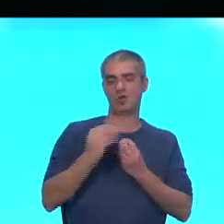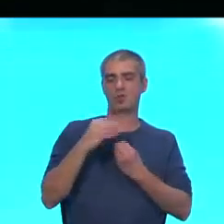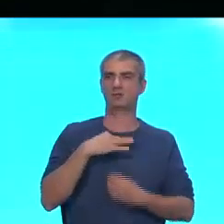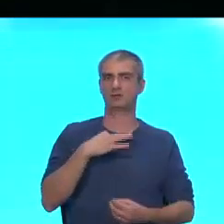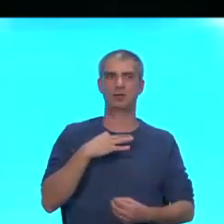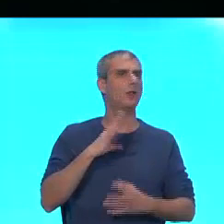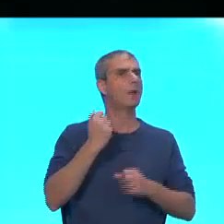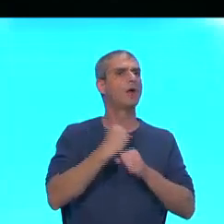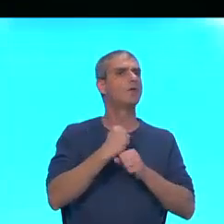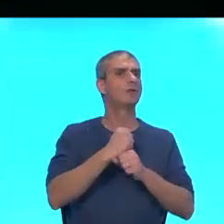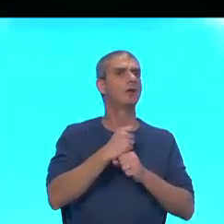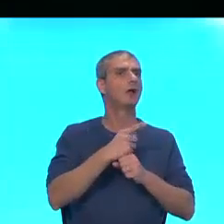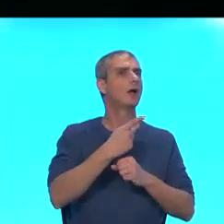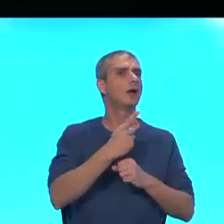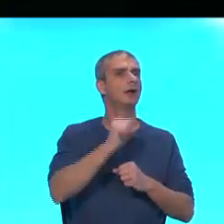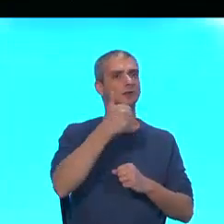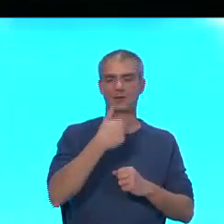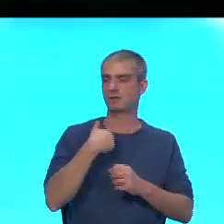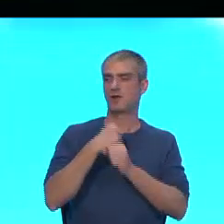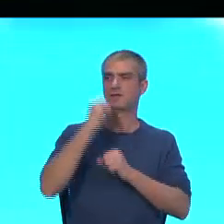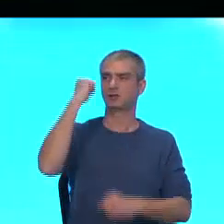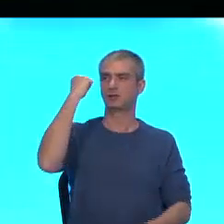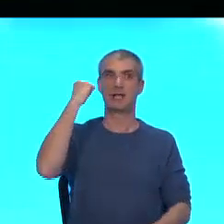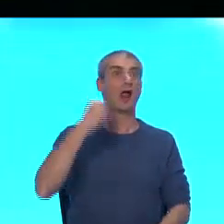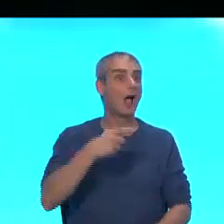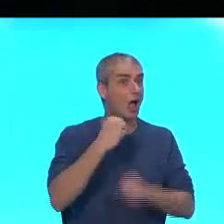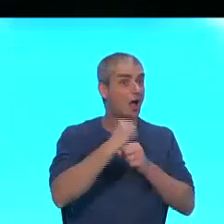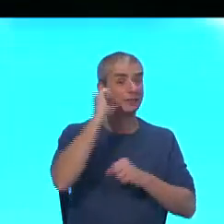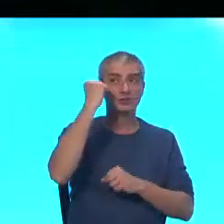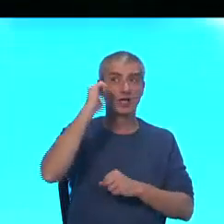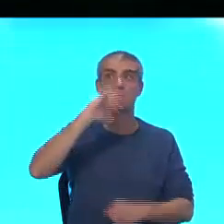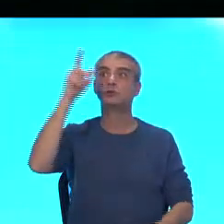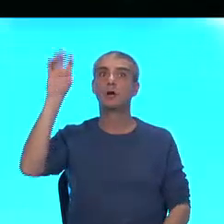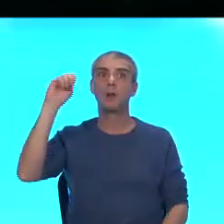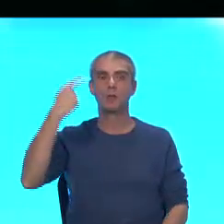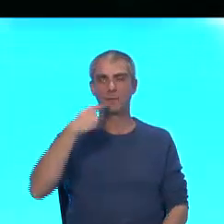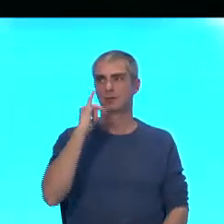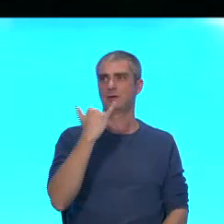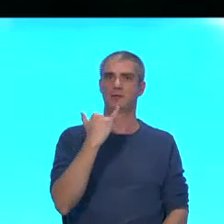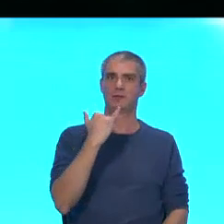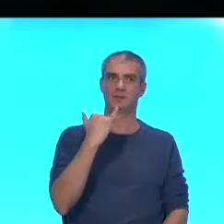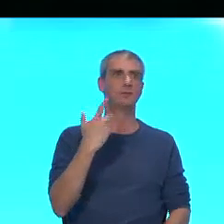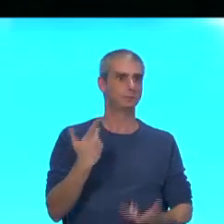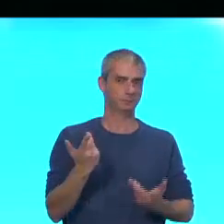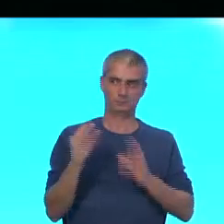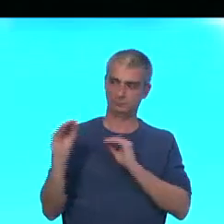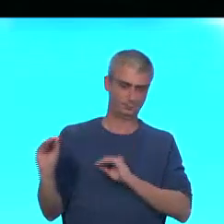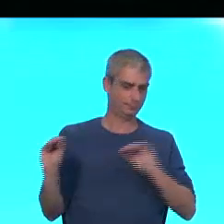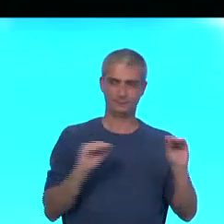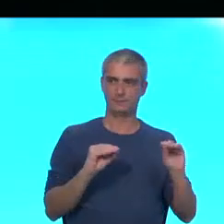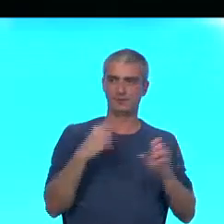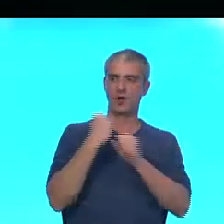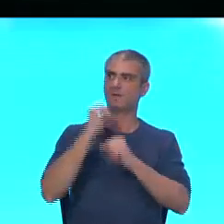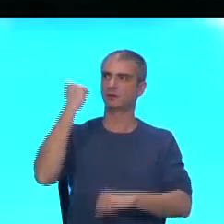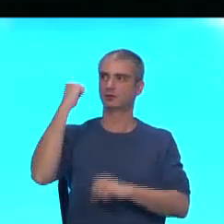מה העבודה האחרת שלך? אני עובד סוציאלי. עובד סוציאלי בג'בל מוכבי? כן. וואה, זה מעבר חד מלהיות עובד